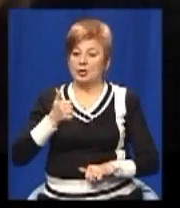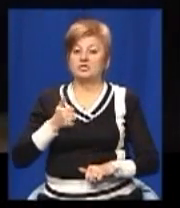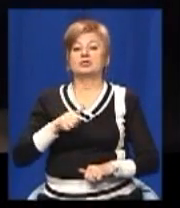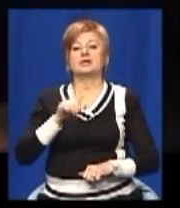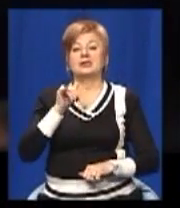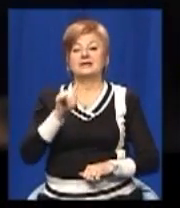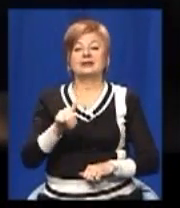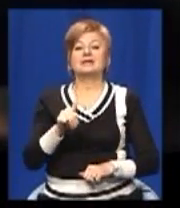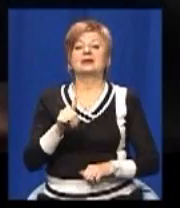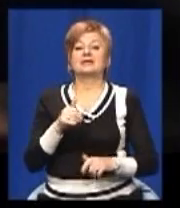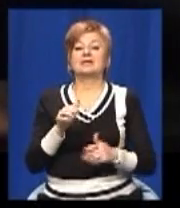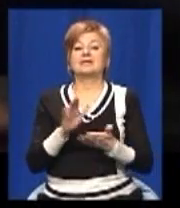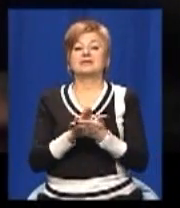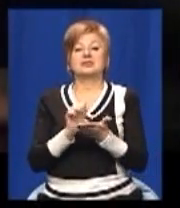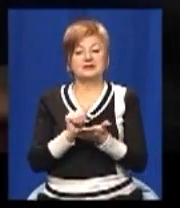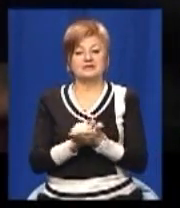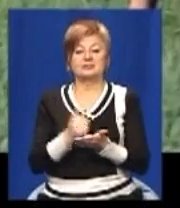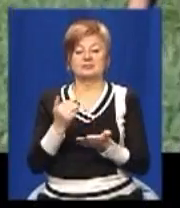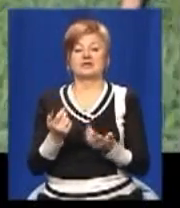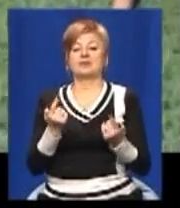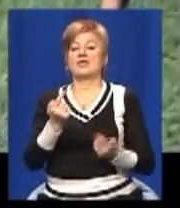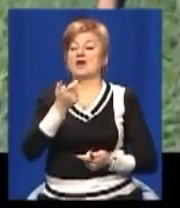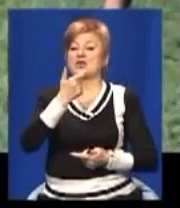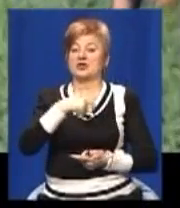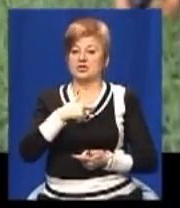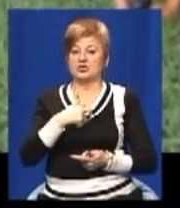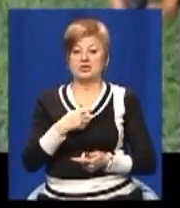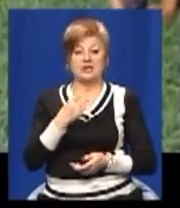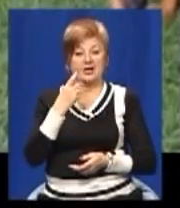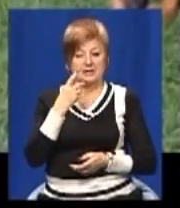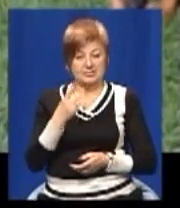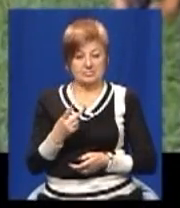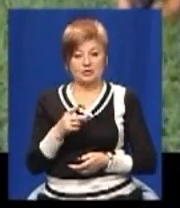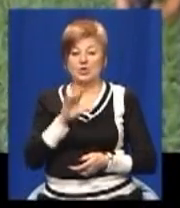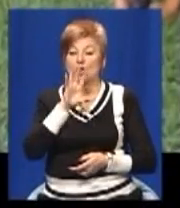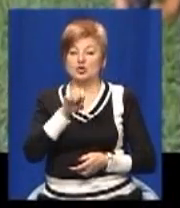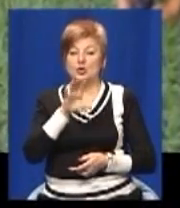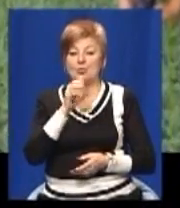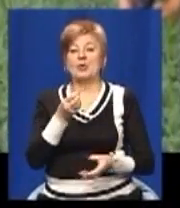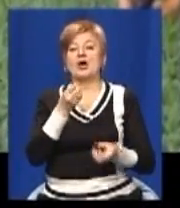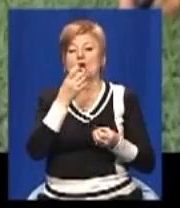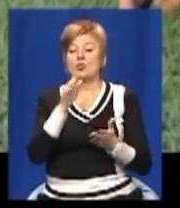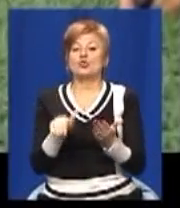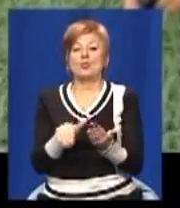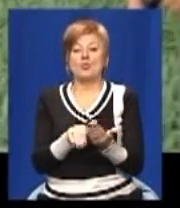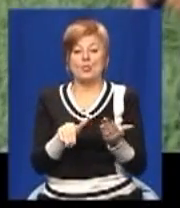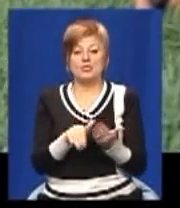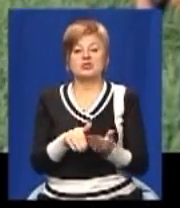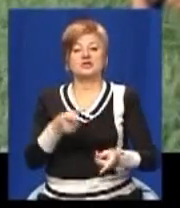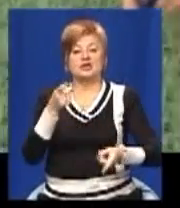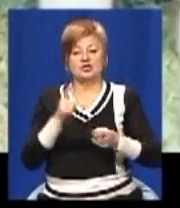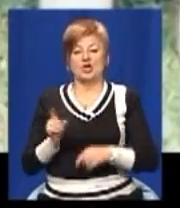слід кликати не інакше, як ваша величність. Зважаючи на силу та міць, ця собака – хороший помічник і